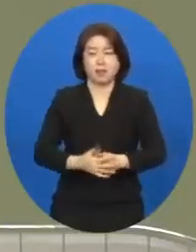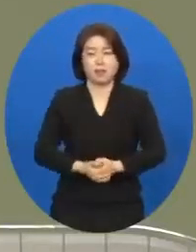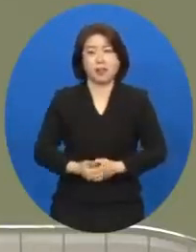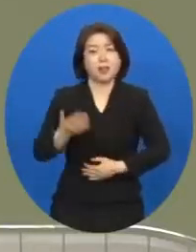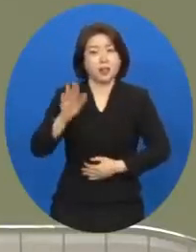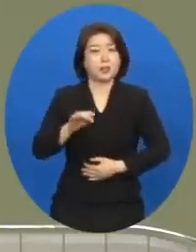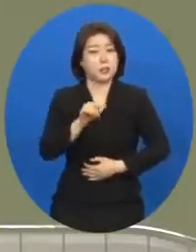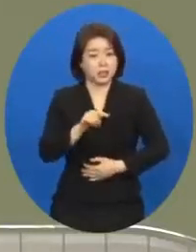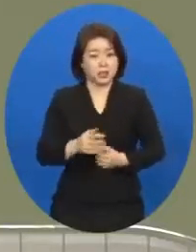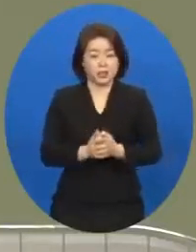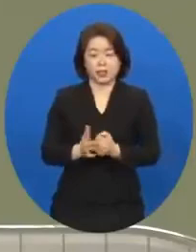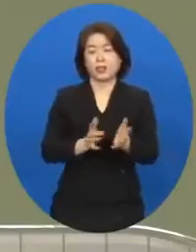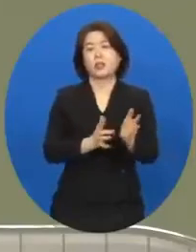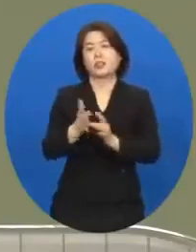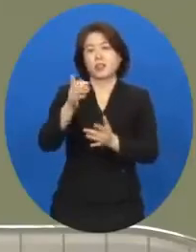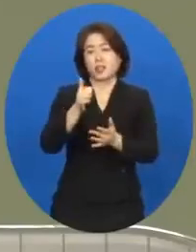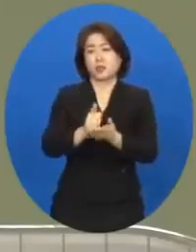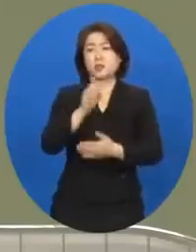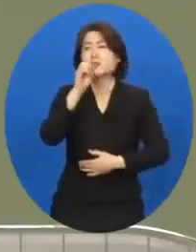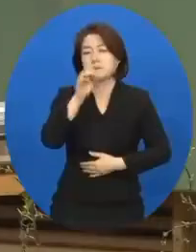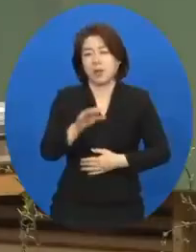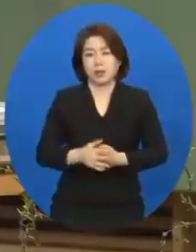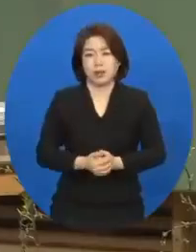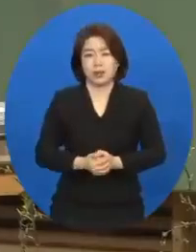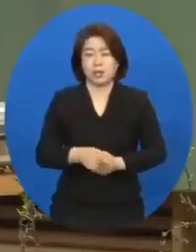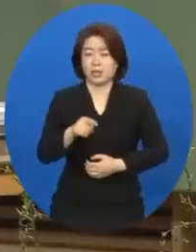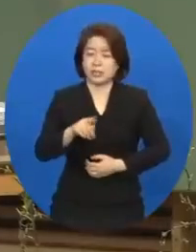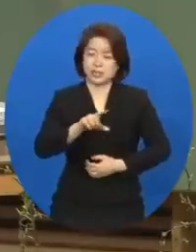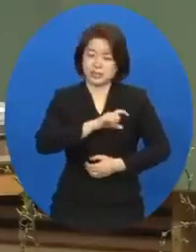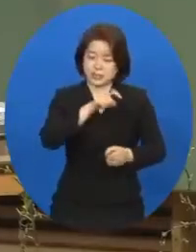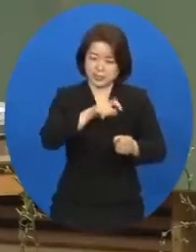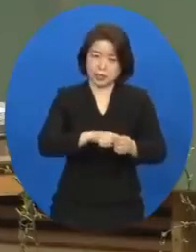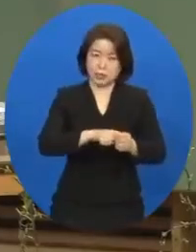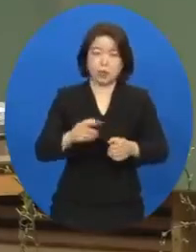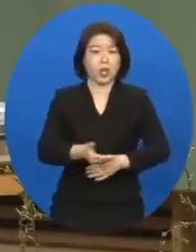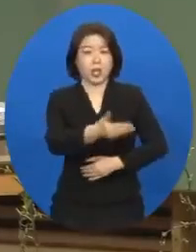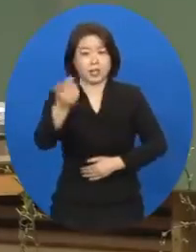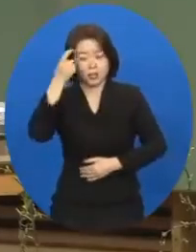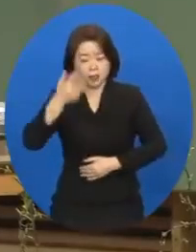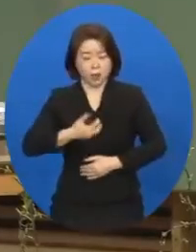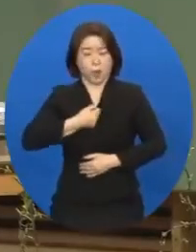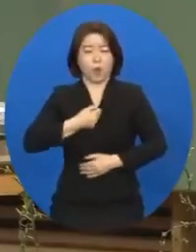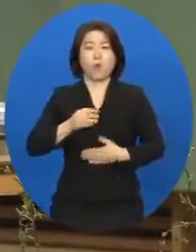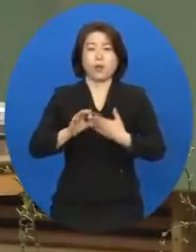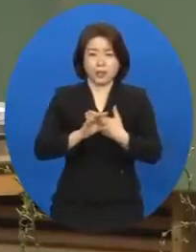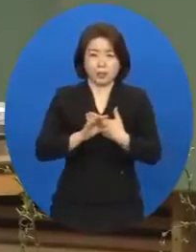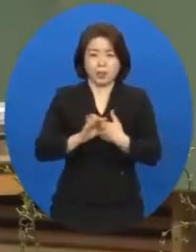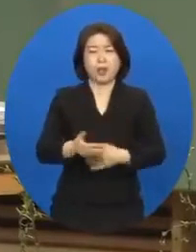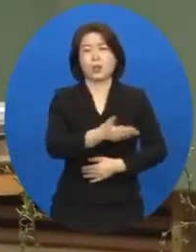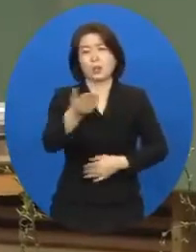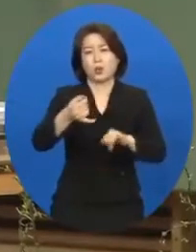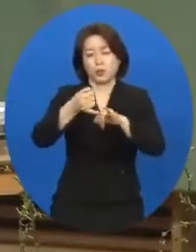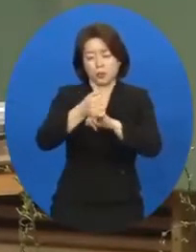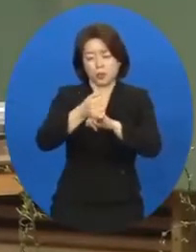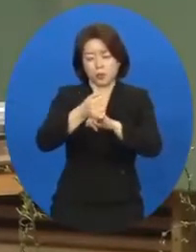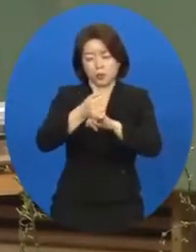그러나 이것이 예수님께서 하신 말씀입니다. 만약에 이 제목이 여러분에게 충격이라면 여러분이 반드시